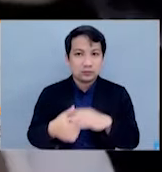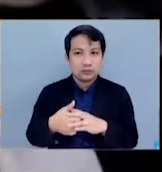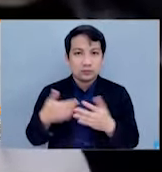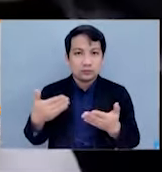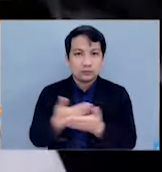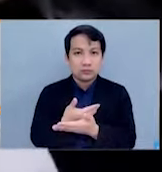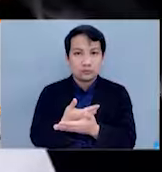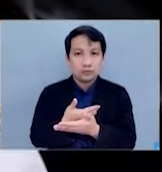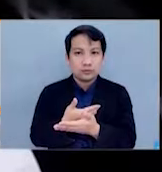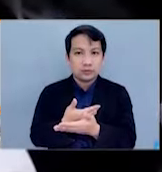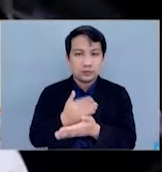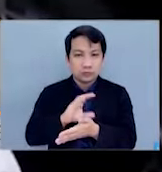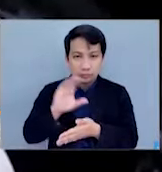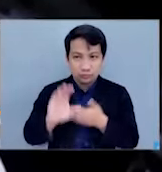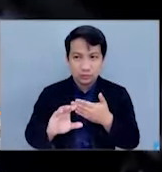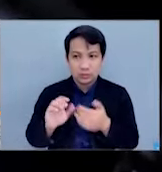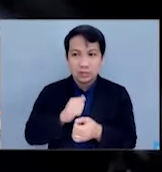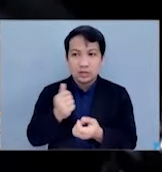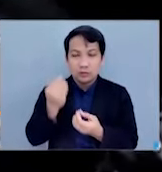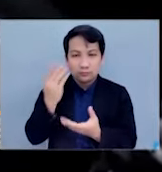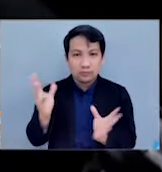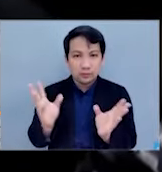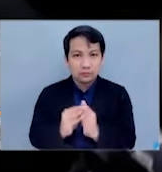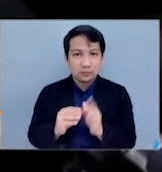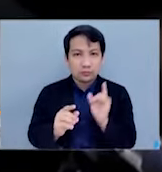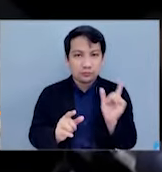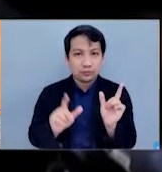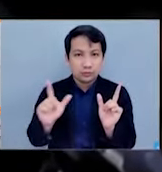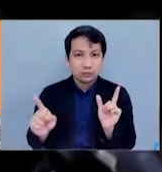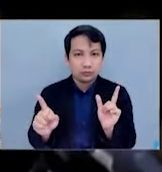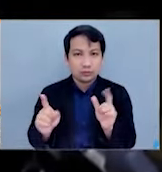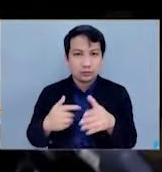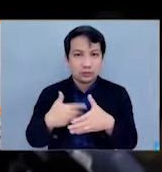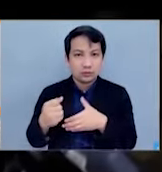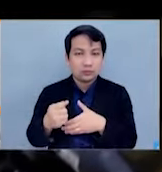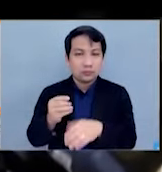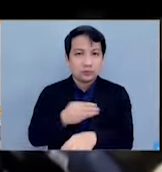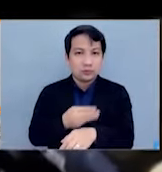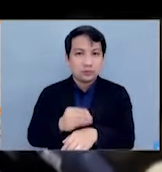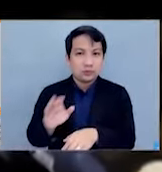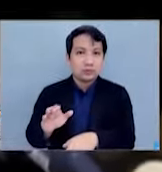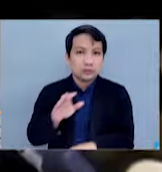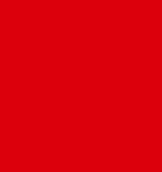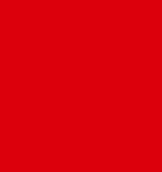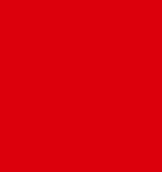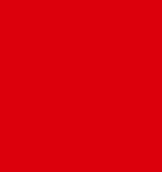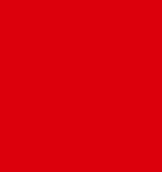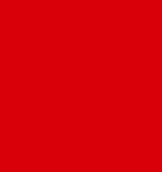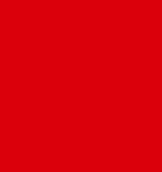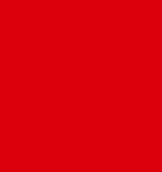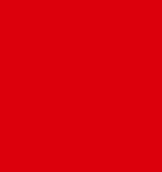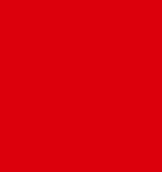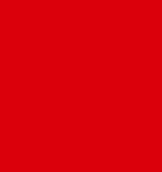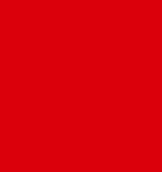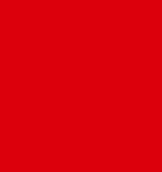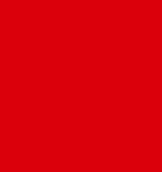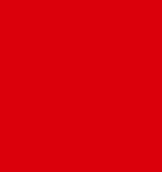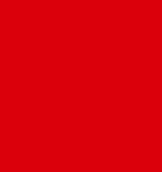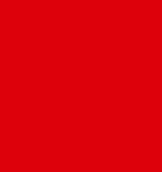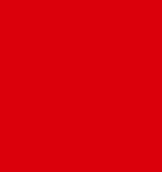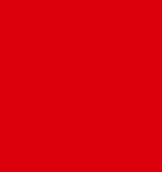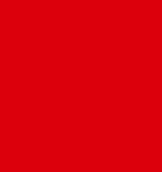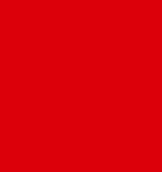buong album. 2021 pa nang huling nag-release ng music si IU. Mga kapatid, ito po